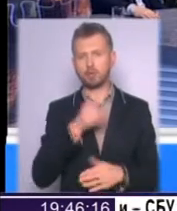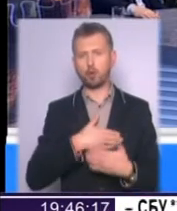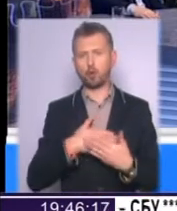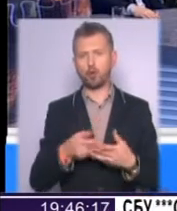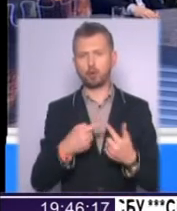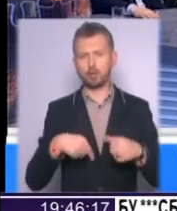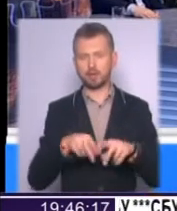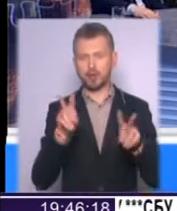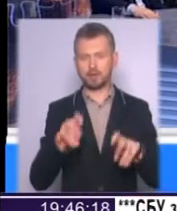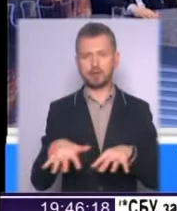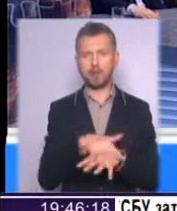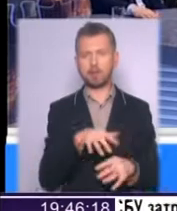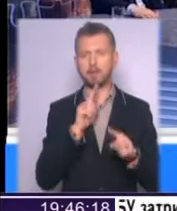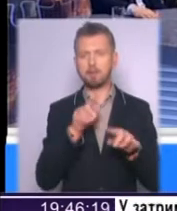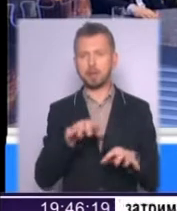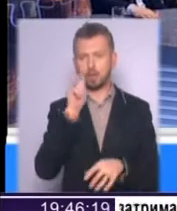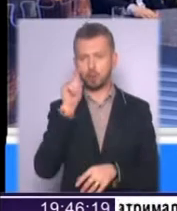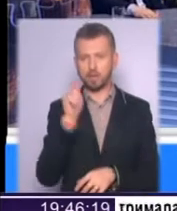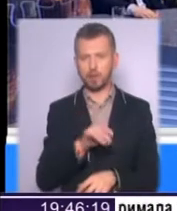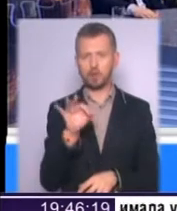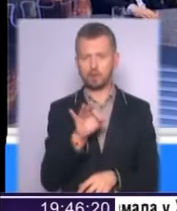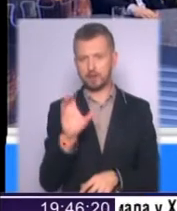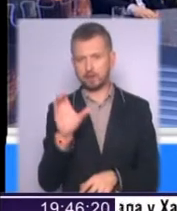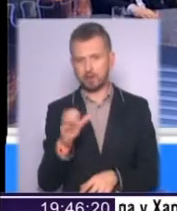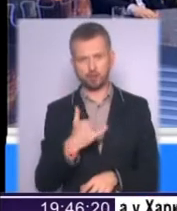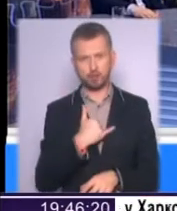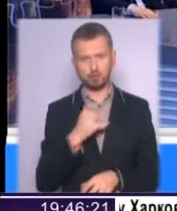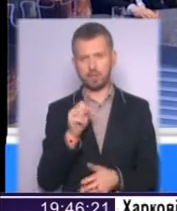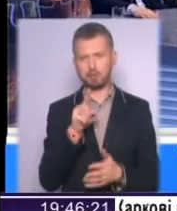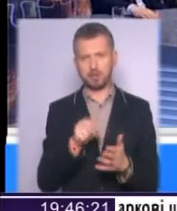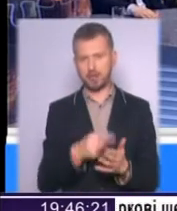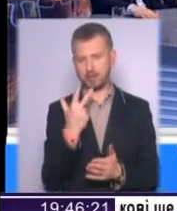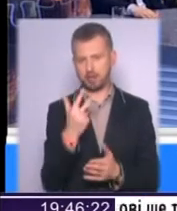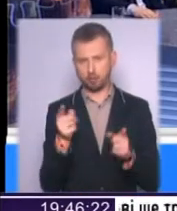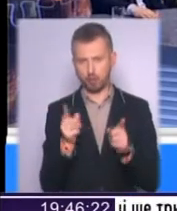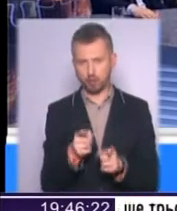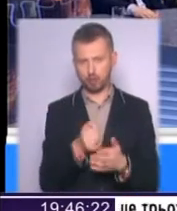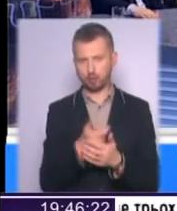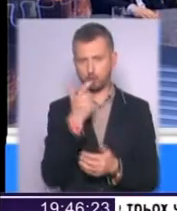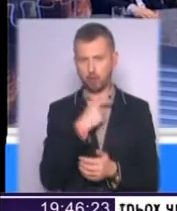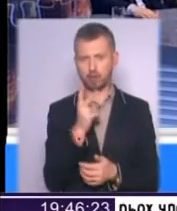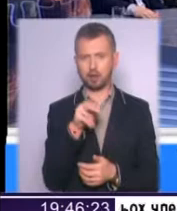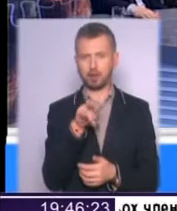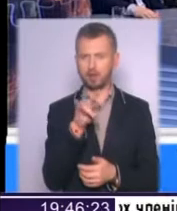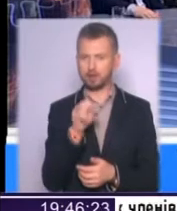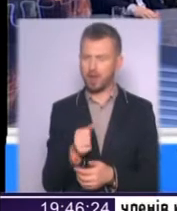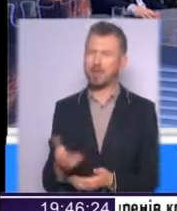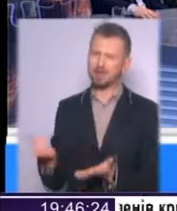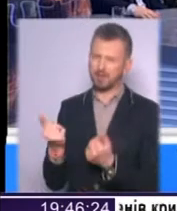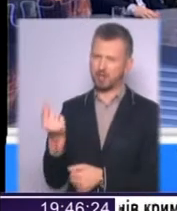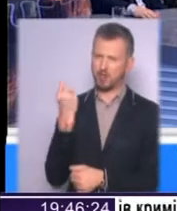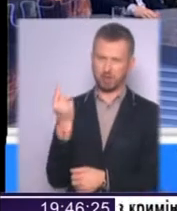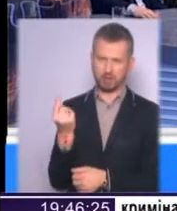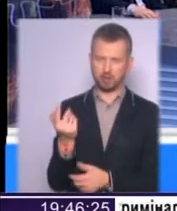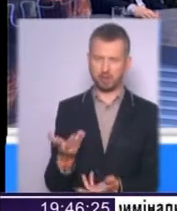організації «Народний парламент України» Олександр Сергійович. У мене питання, три коротких питання до пана Капліна. Пане Олександре, давайте одне, да, бо так три.